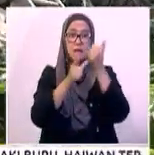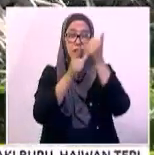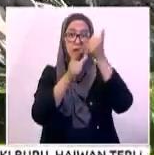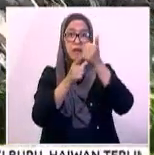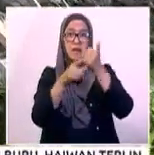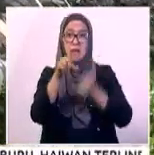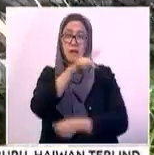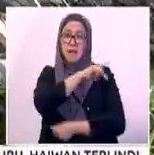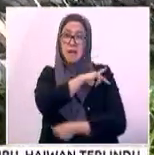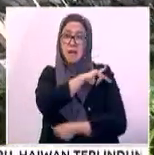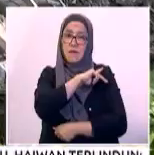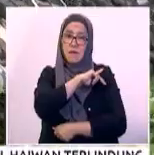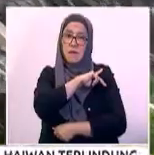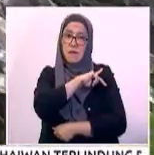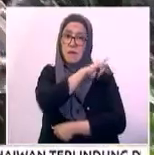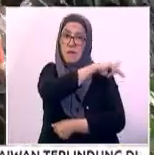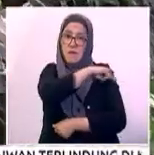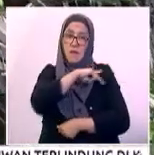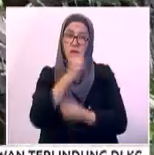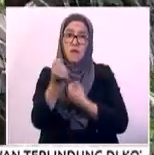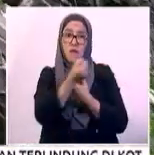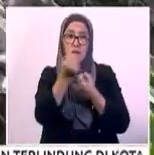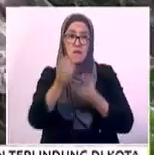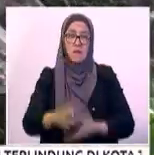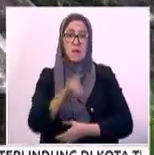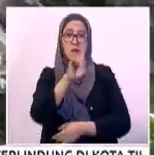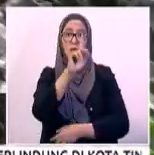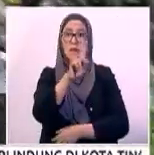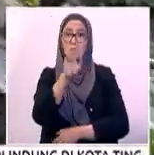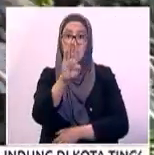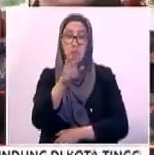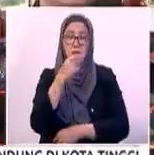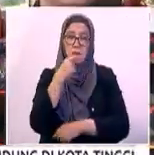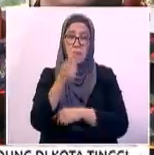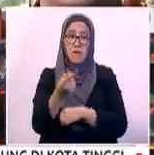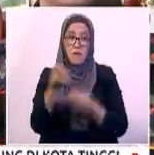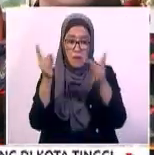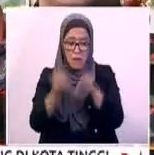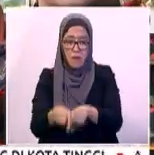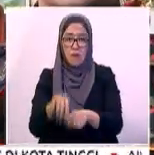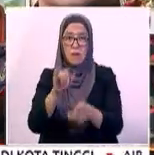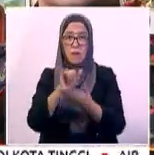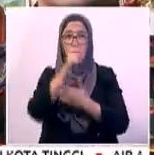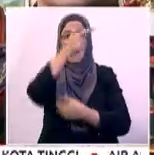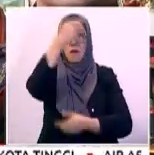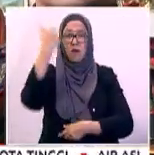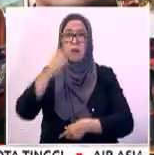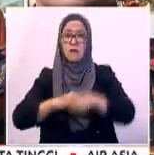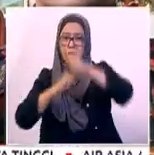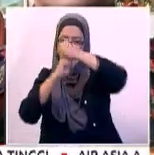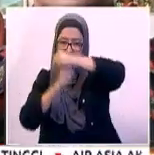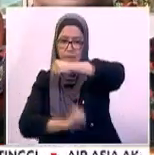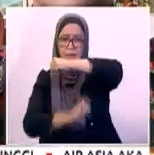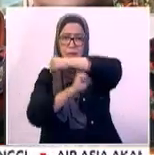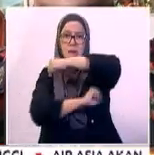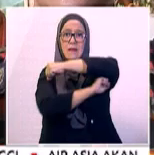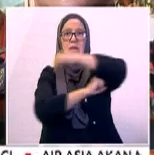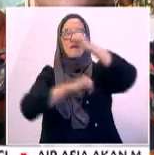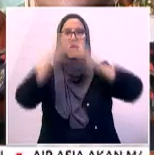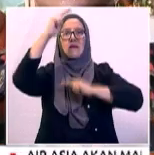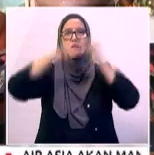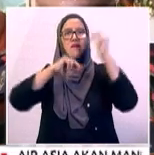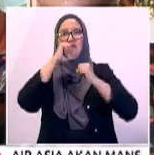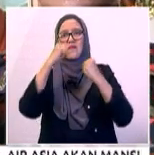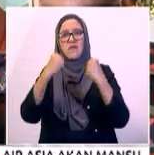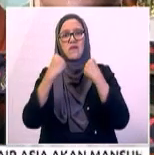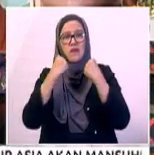dan Penyelamat Kelantan, Abu Hassan Muhammad Nawi berkata, kejadian dipercayai akibat struktur binaan yang tidak kukuh.